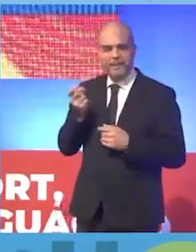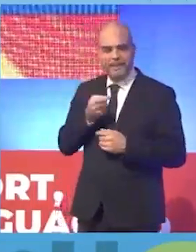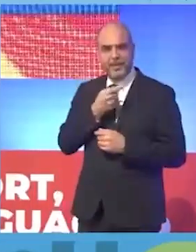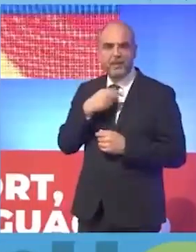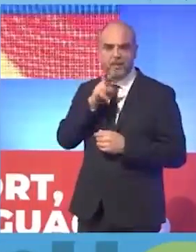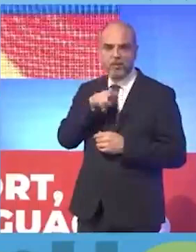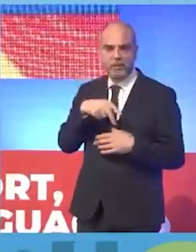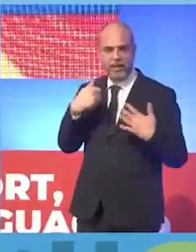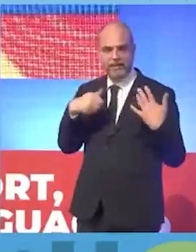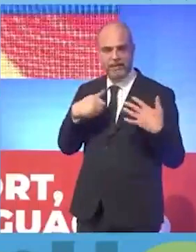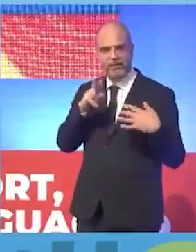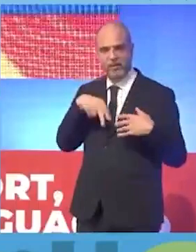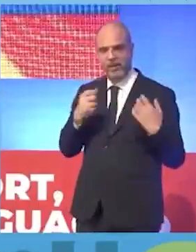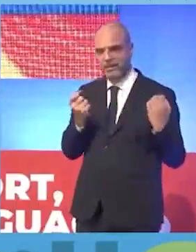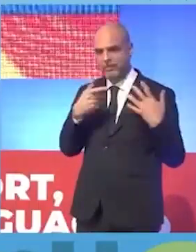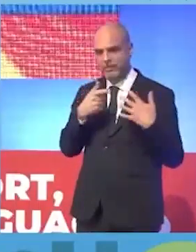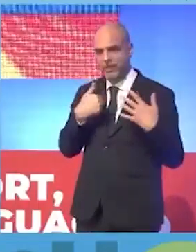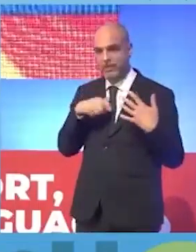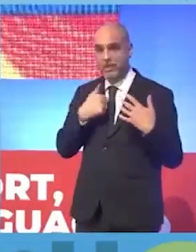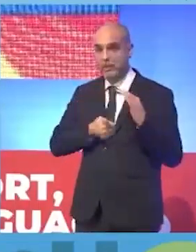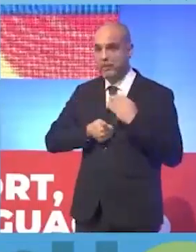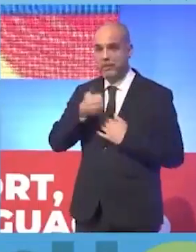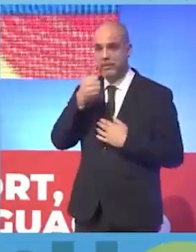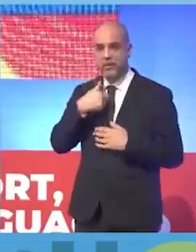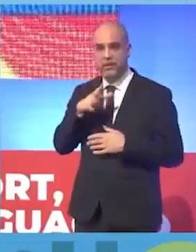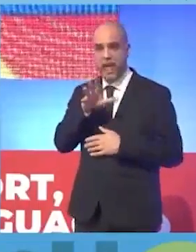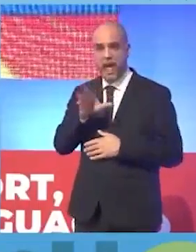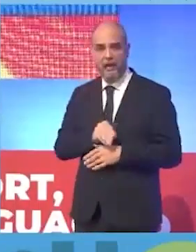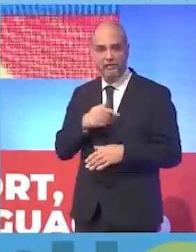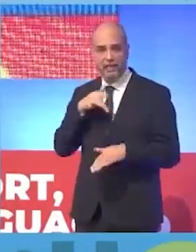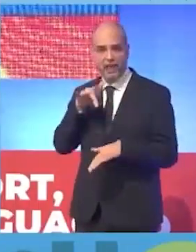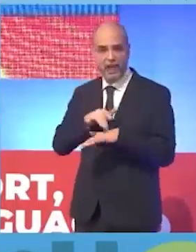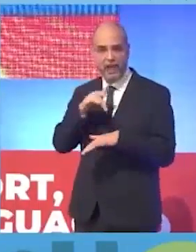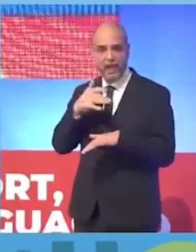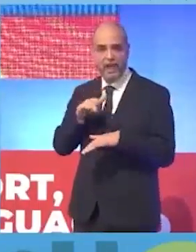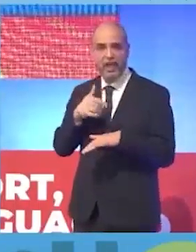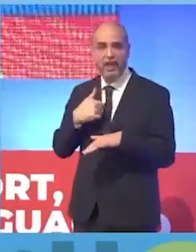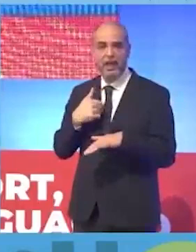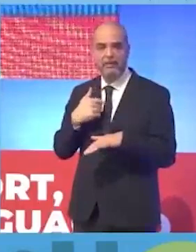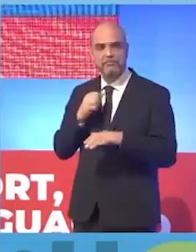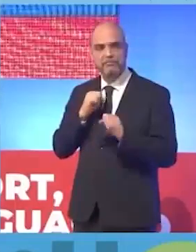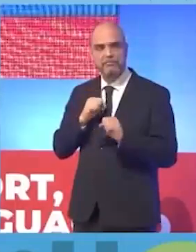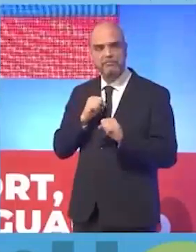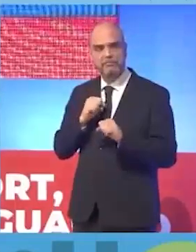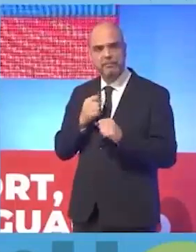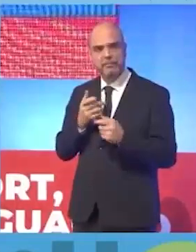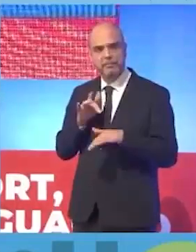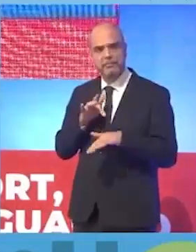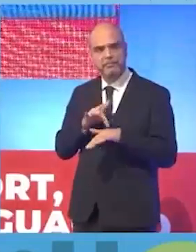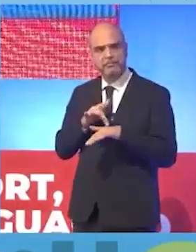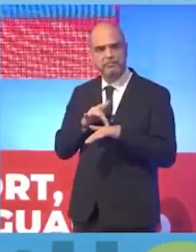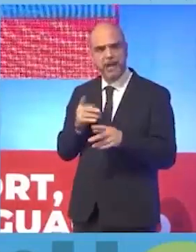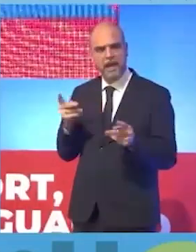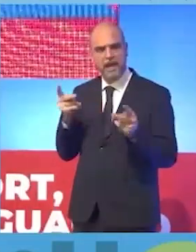2016-2017, quando sono stata per la mia prima volta in Africa, dove ho potuto toccare con mano quella che è la